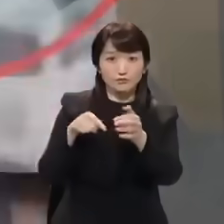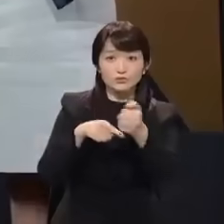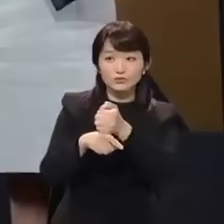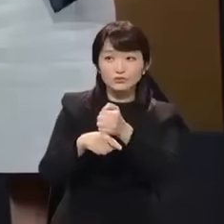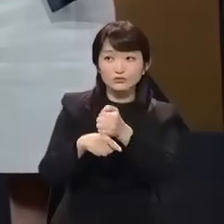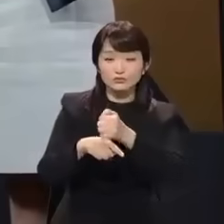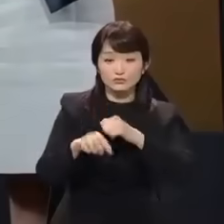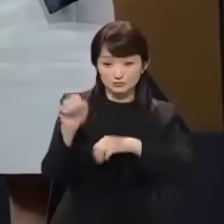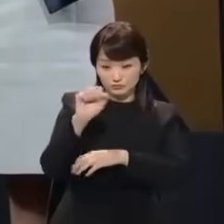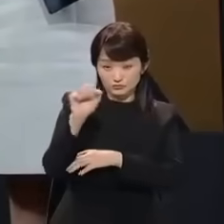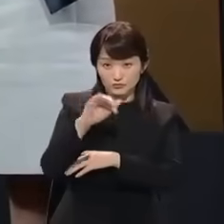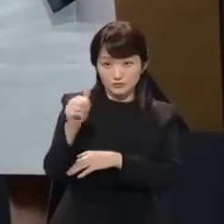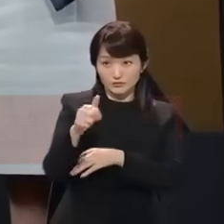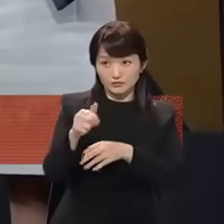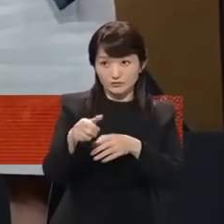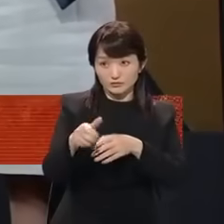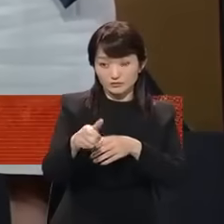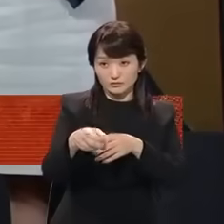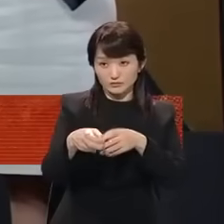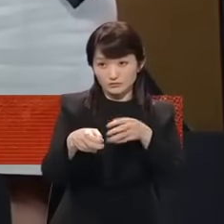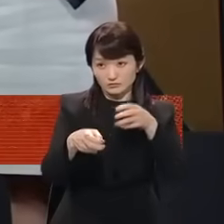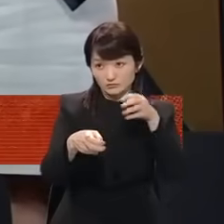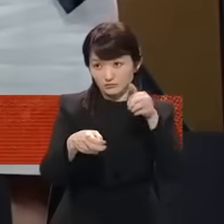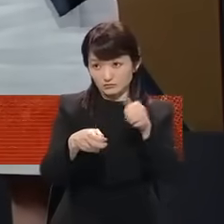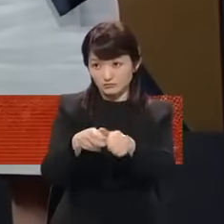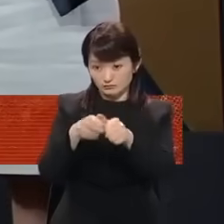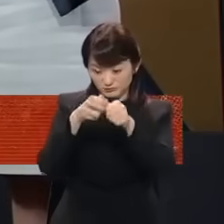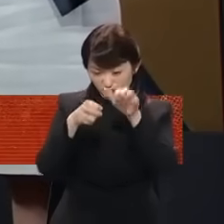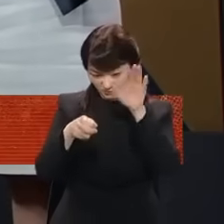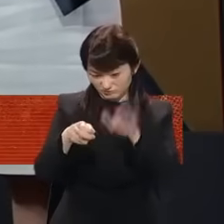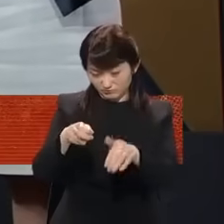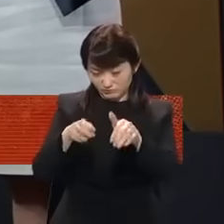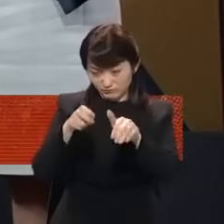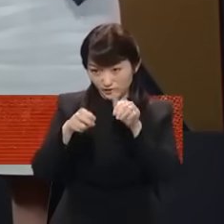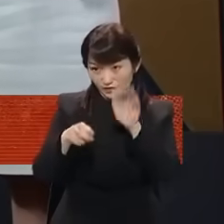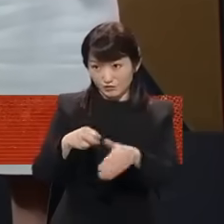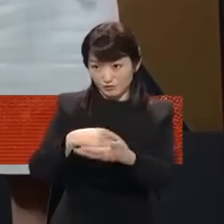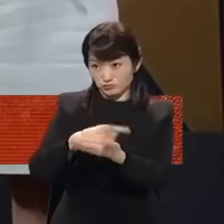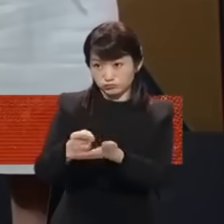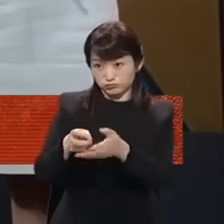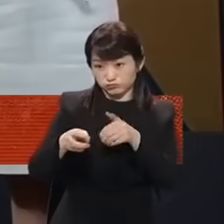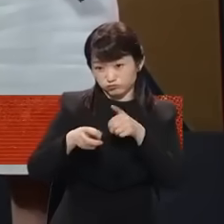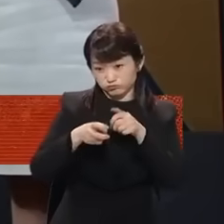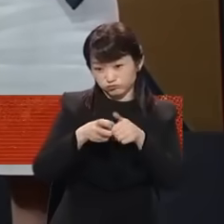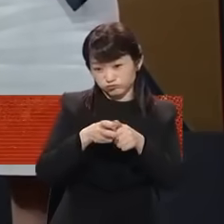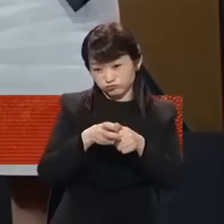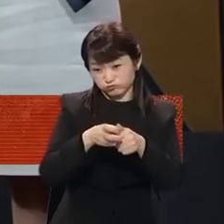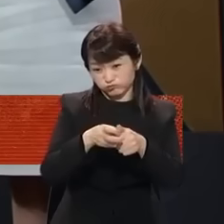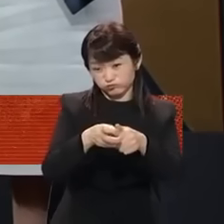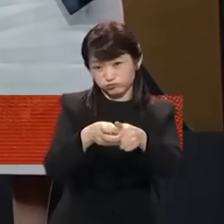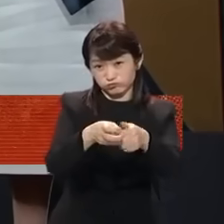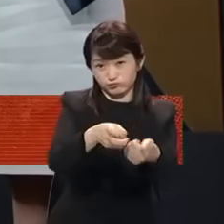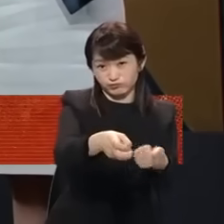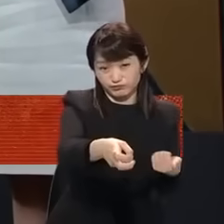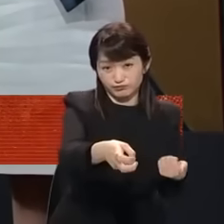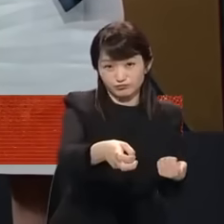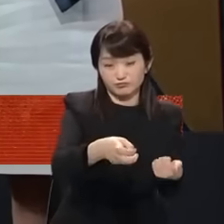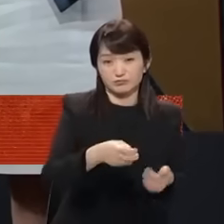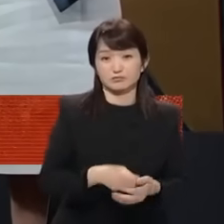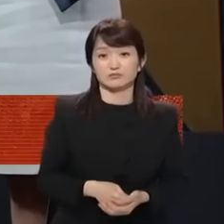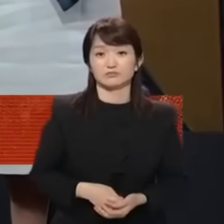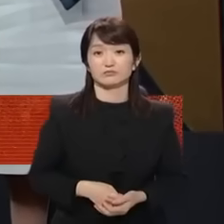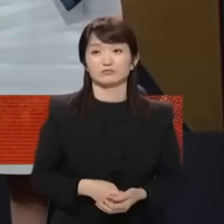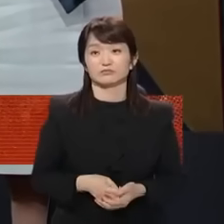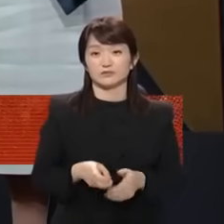이 운전자 갑자기 풀 엑셀을 밟고 한 남성을 매단 채 그대로 달리기 시작합니다. 얼마 뒤